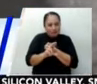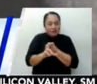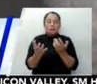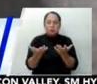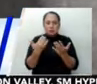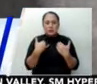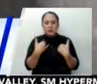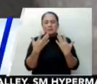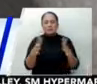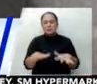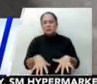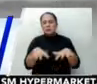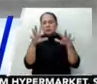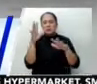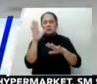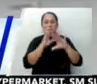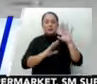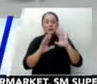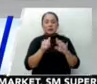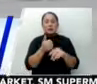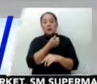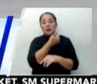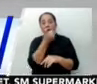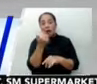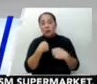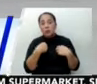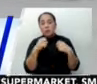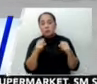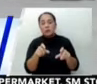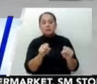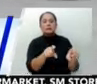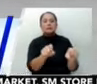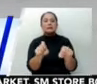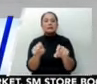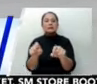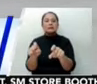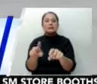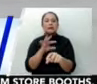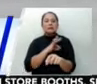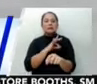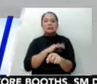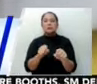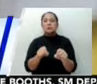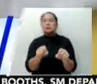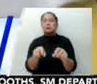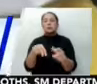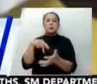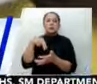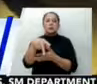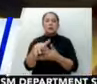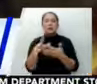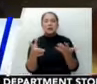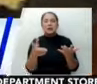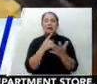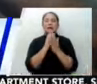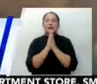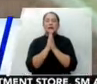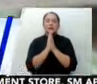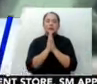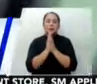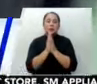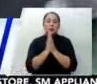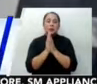marami naging oportunidad naman sa mga natitinda para kumita ng konti. Hulog ng langit naman sila para sa mga stranded na